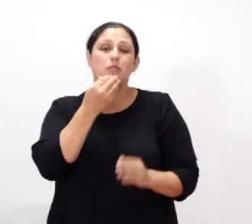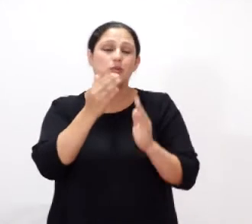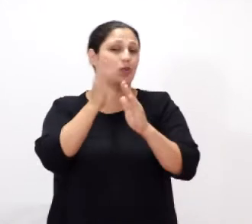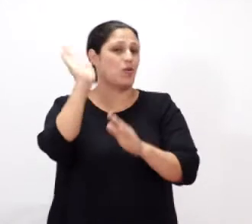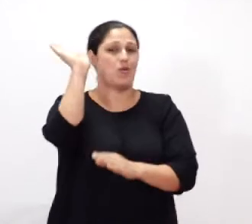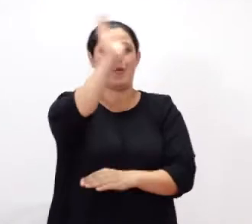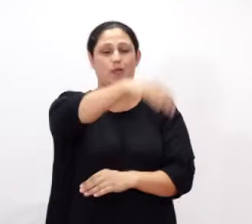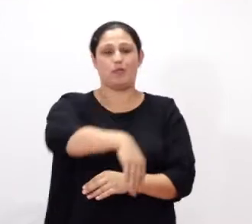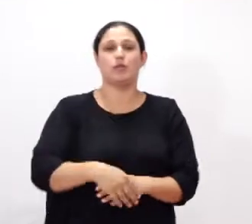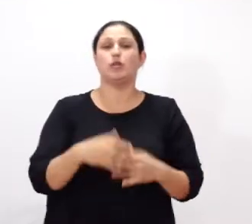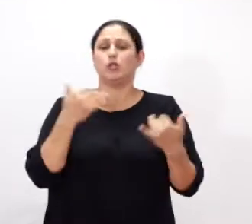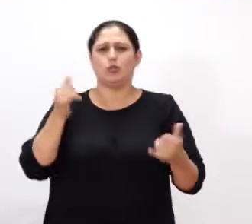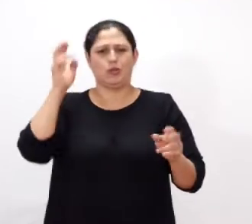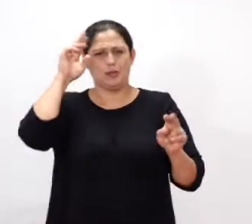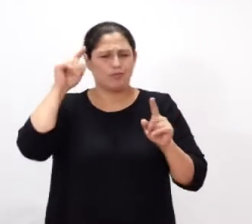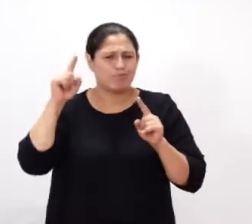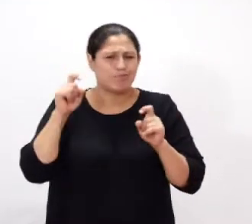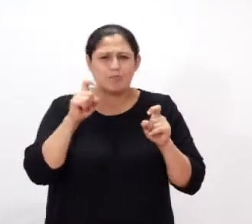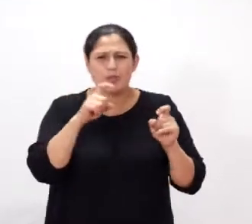روید